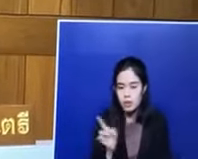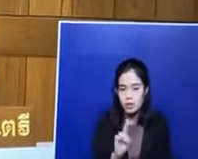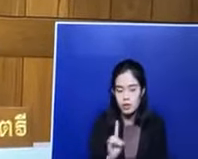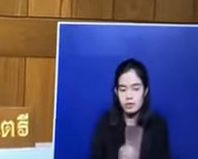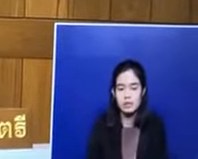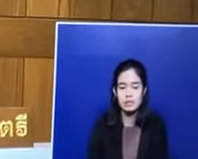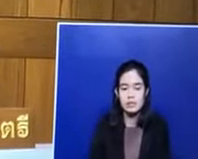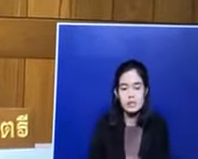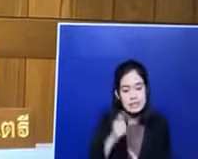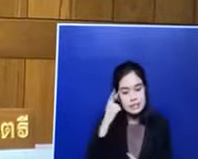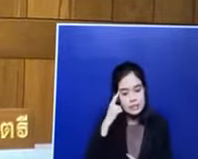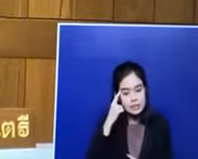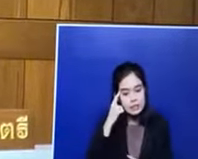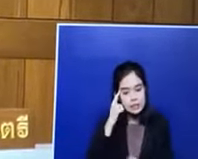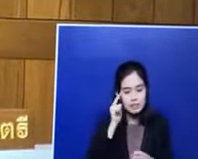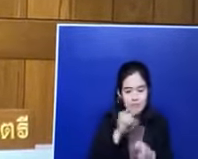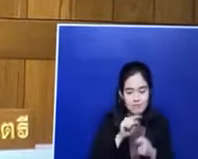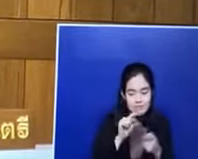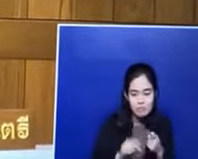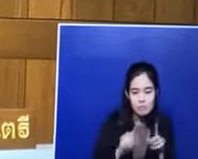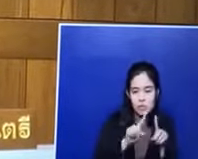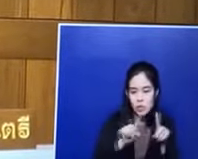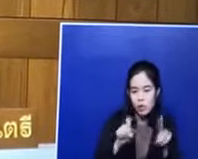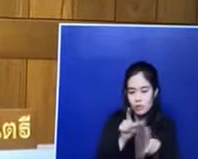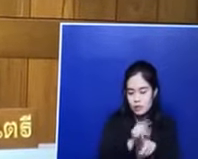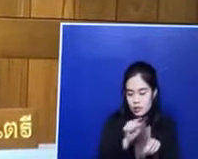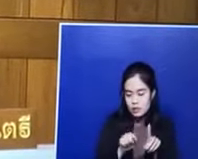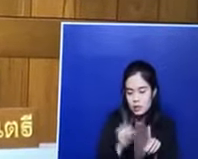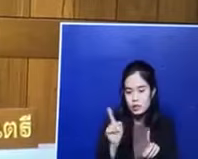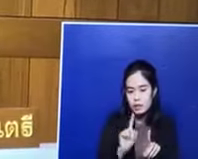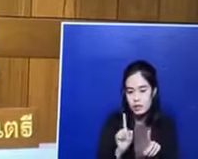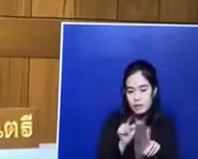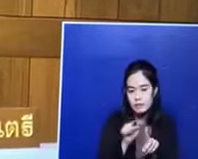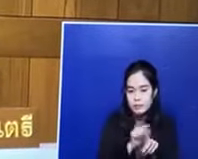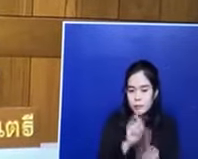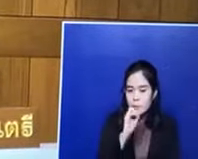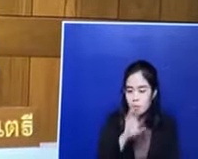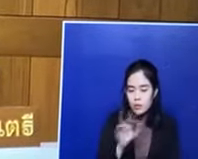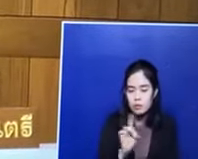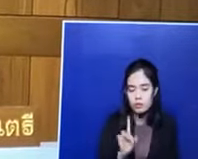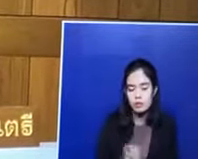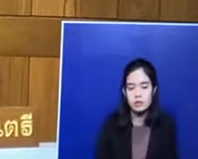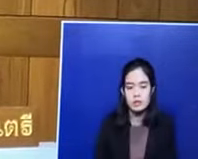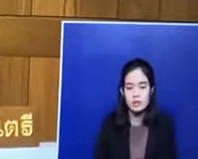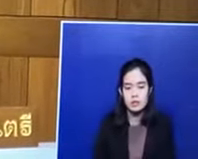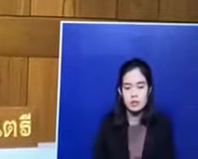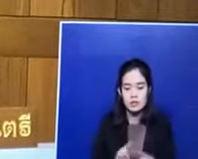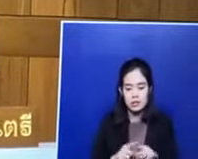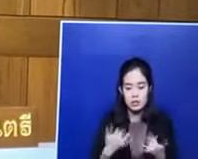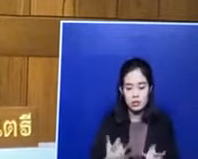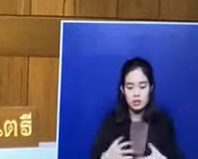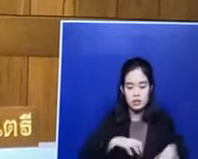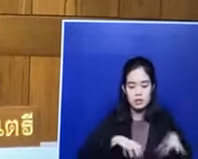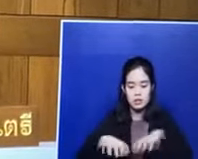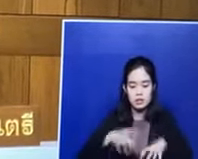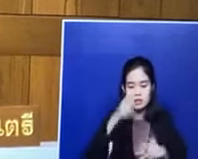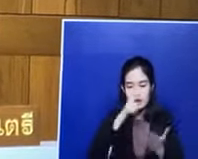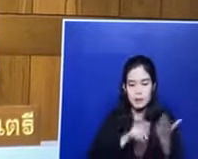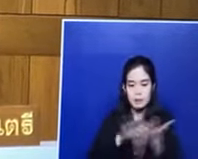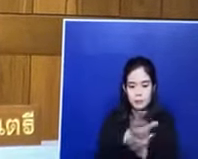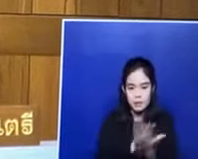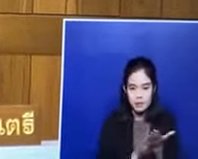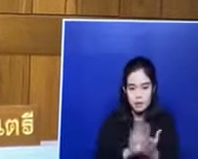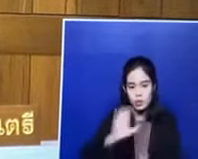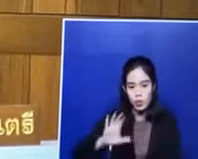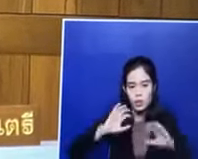ร้อยละ 92.25 ของงบประมาณรายจ่ายประจำปีในขณะที่ช่วงการบริหารประเทศนะของรั